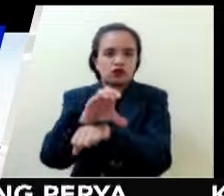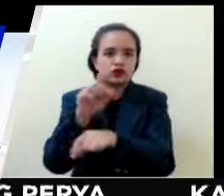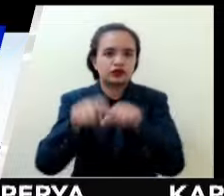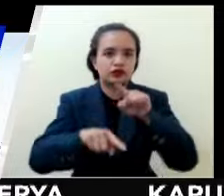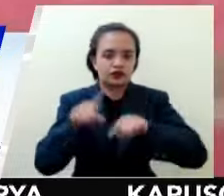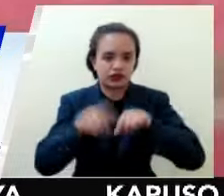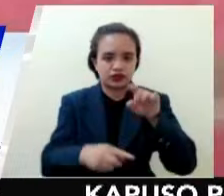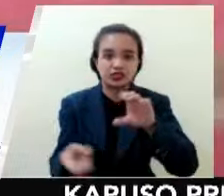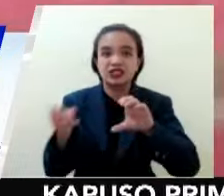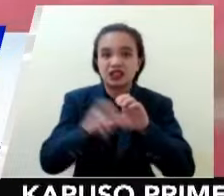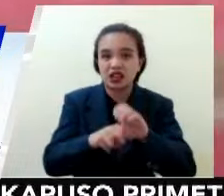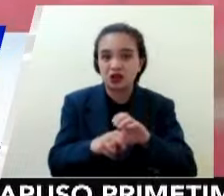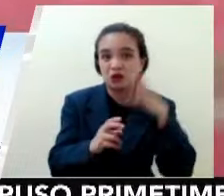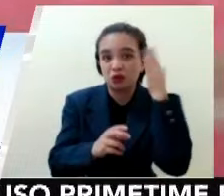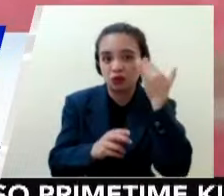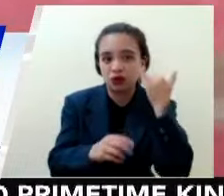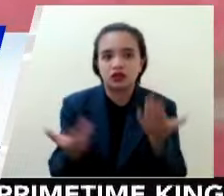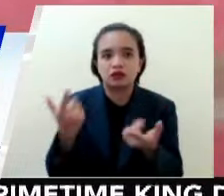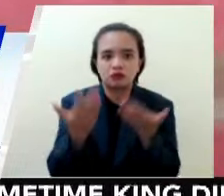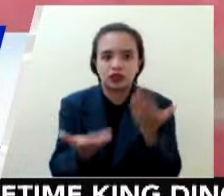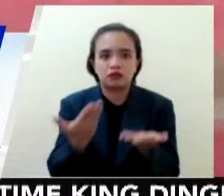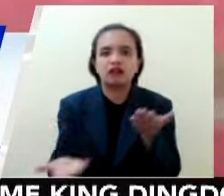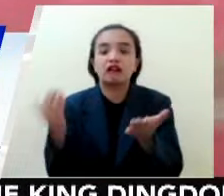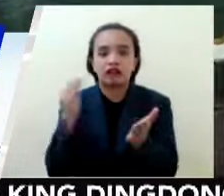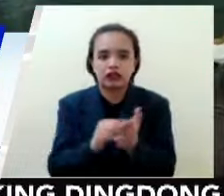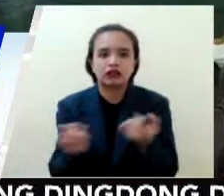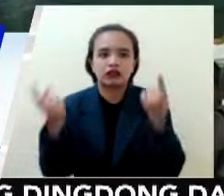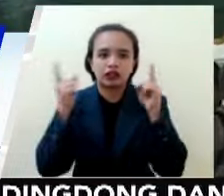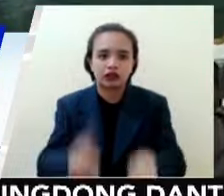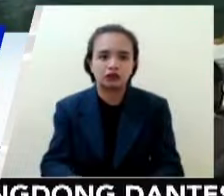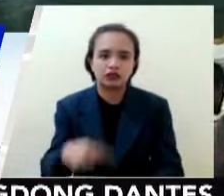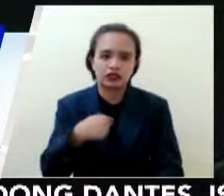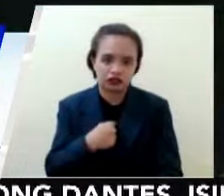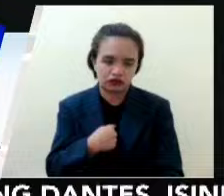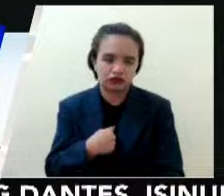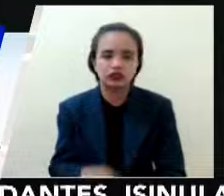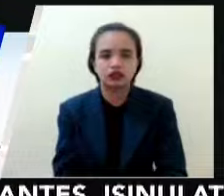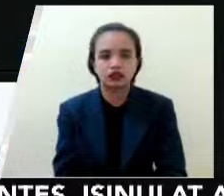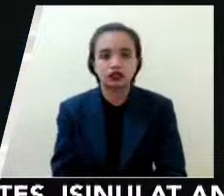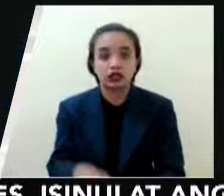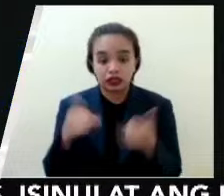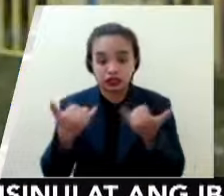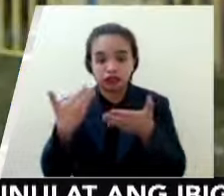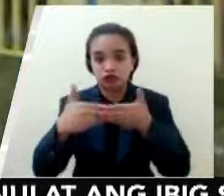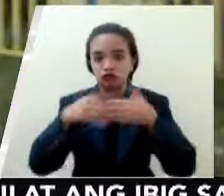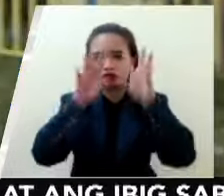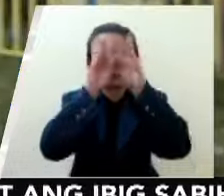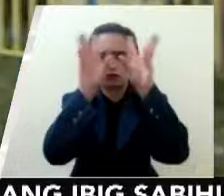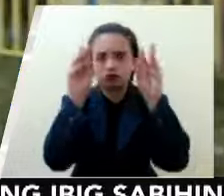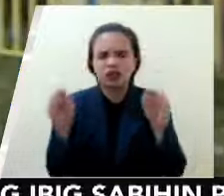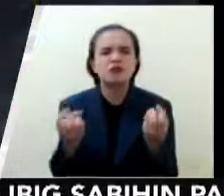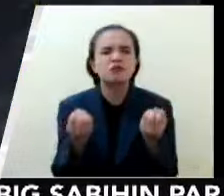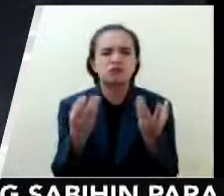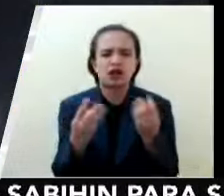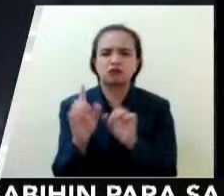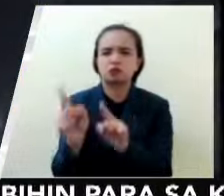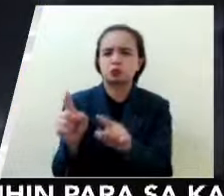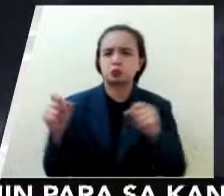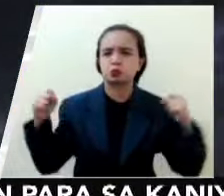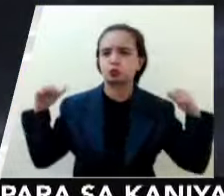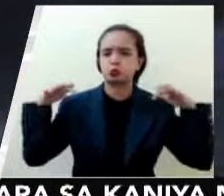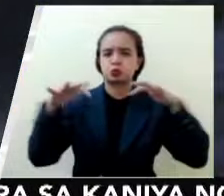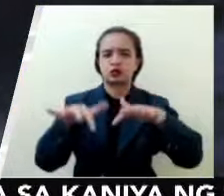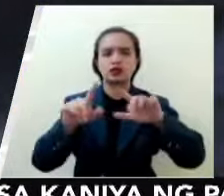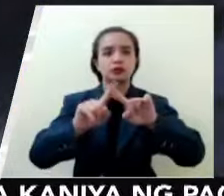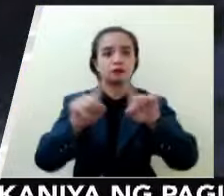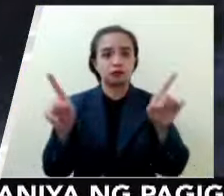doon kasi baka maulit na naman yung sitwasyon na nangyari sa akin. Ngayon magpapasko, tiyak marami ang gagala sa mga perya at amusement park. Pero kakasaka ba